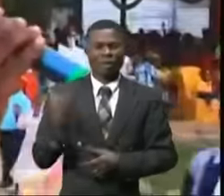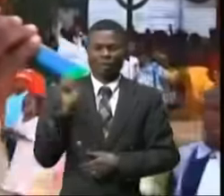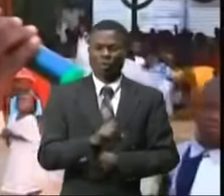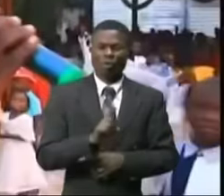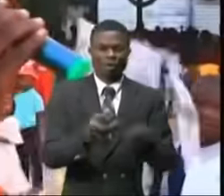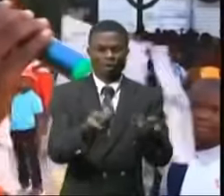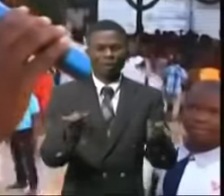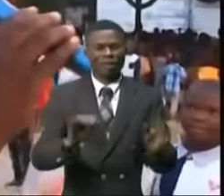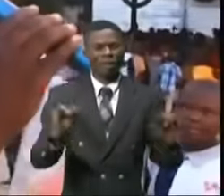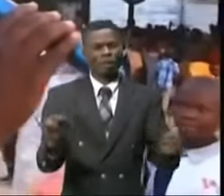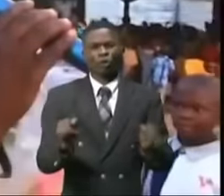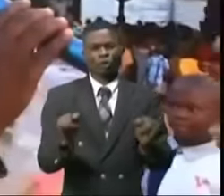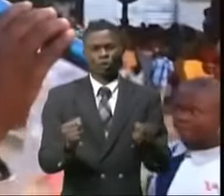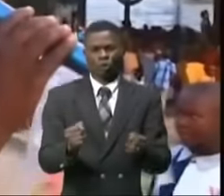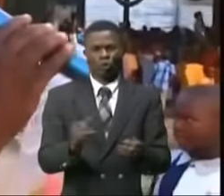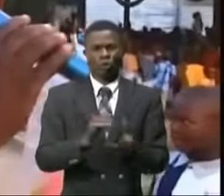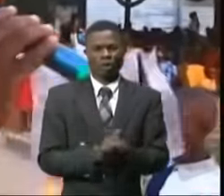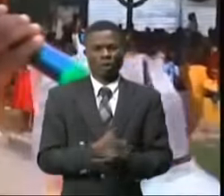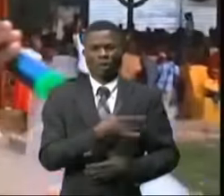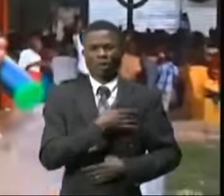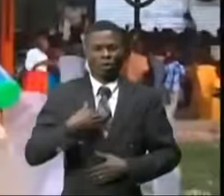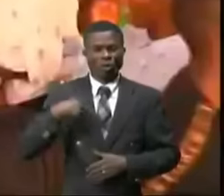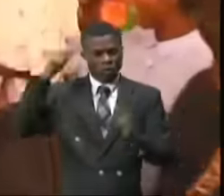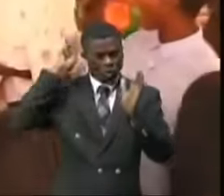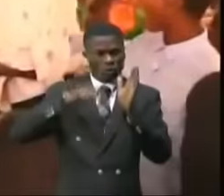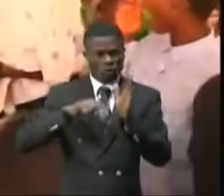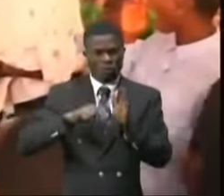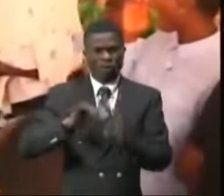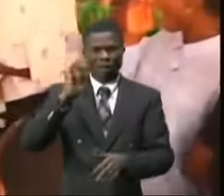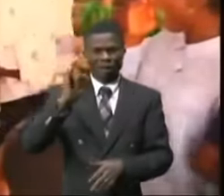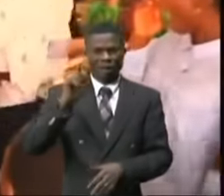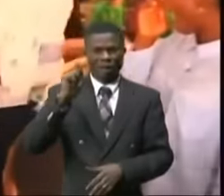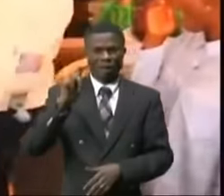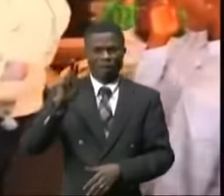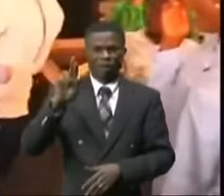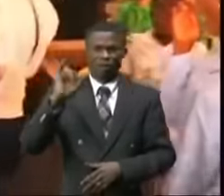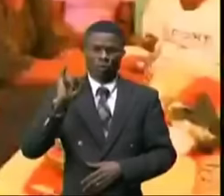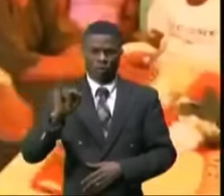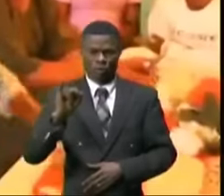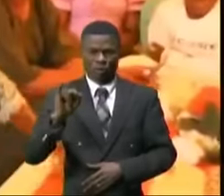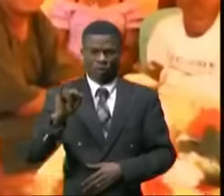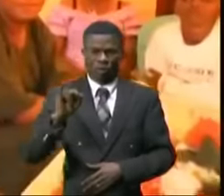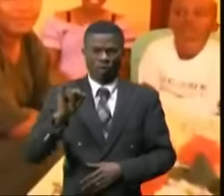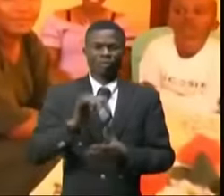Les mots de notre gouverneur de la province de Litorie.